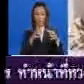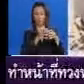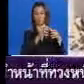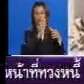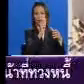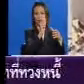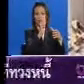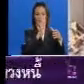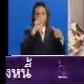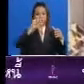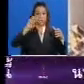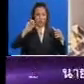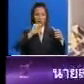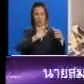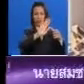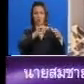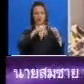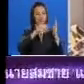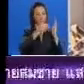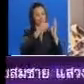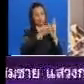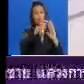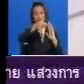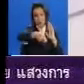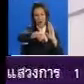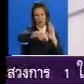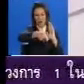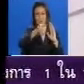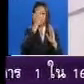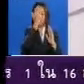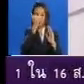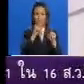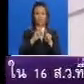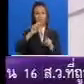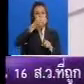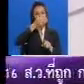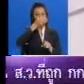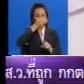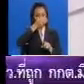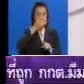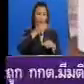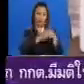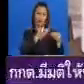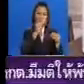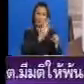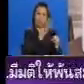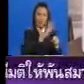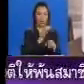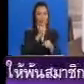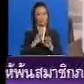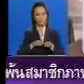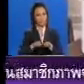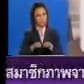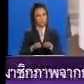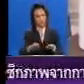ำเภอโนนสูงจังหวัดนครราชสีมาได้พลิกวิกฤตหน้ากากอนามัยขาดตลาดให้เป็นโอกาสด้วยการผลิตหน้ากากอนามัยส่งขาย